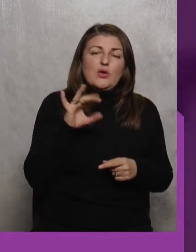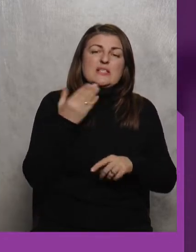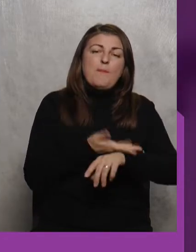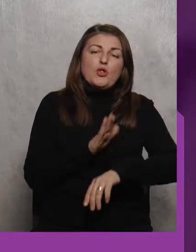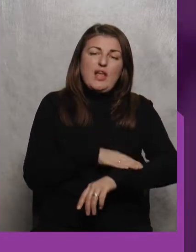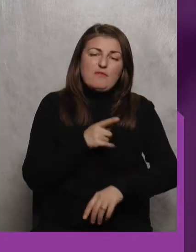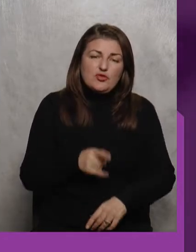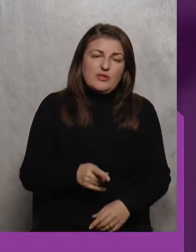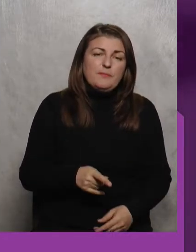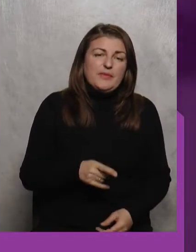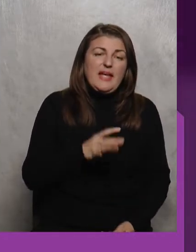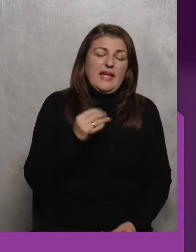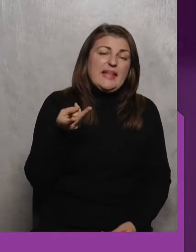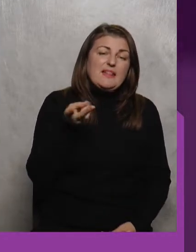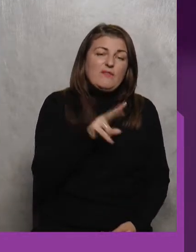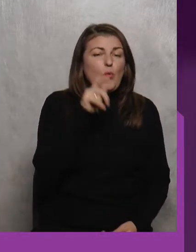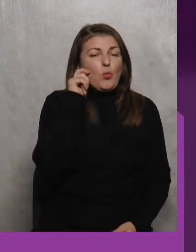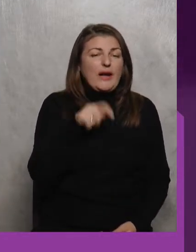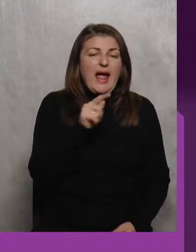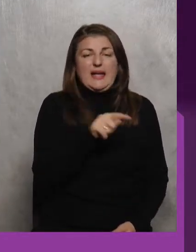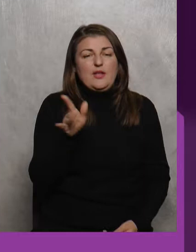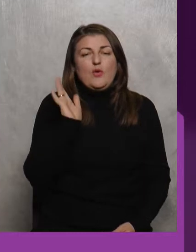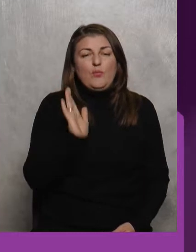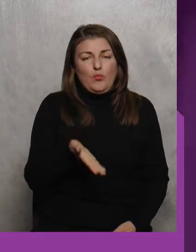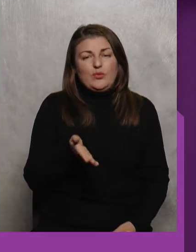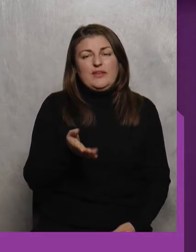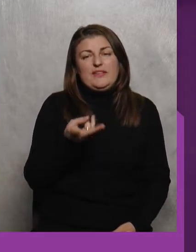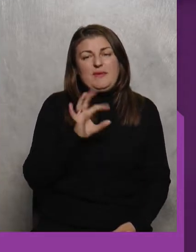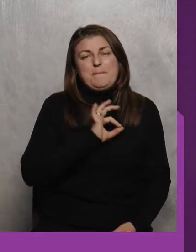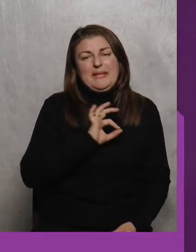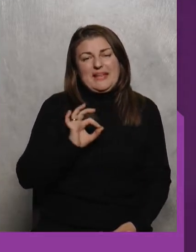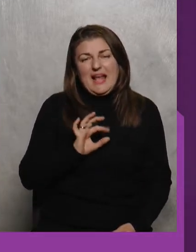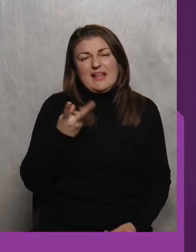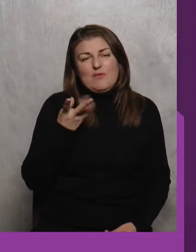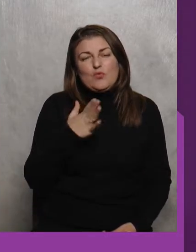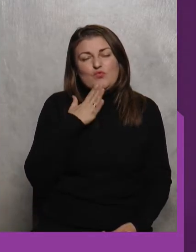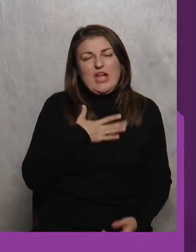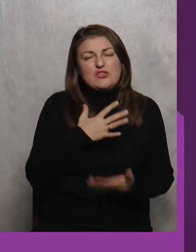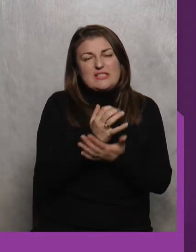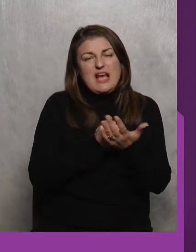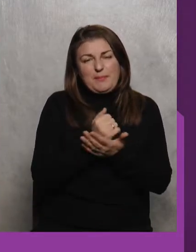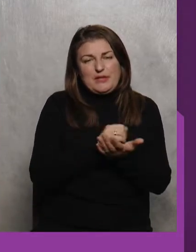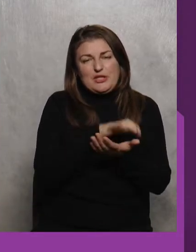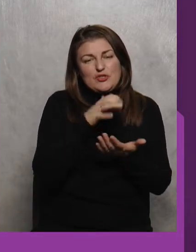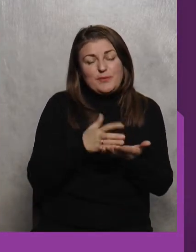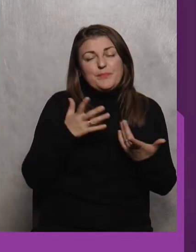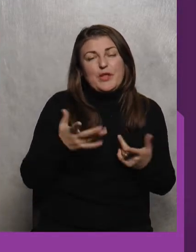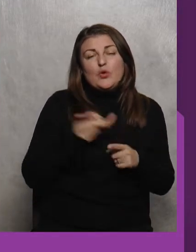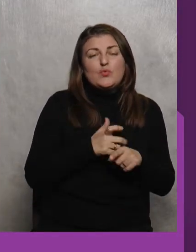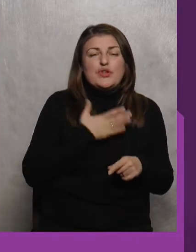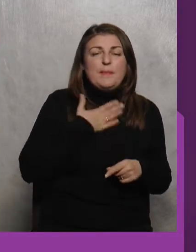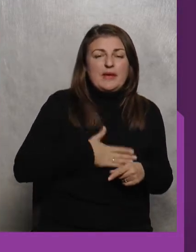Полтавщини. От. І дві українки будуть, да, і дві у фіналі, будуть, і дві медалі вже дві у нашій скарбничці. У нашій збірні. Дуже приємно і